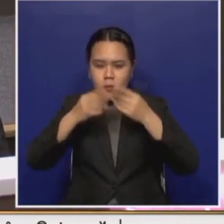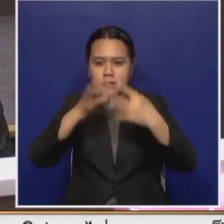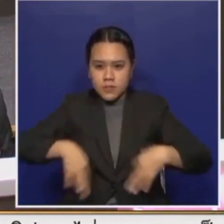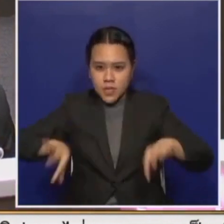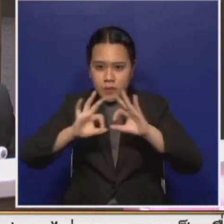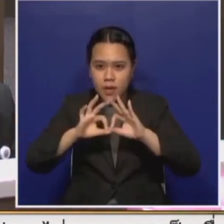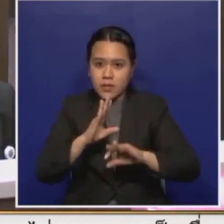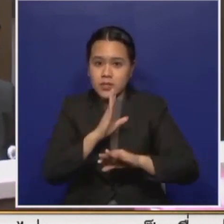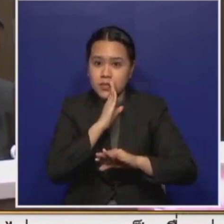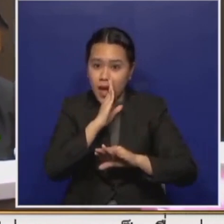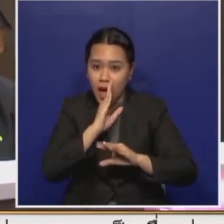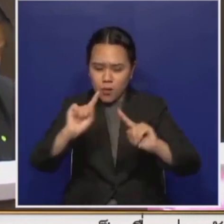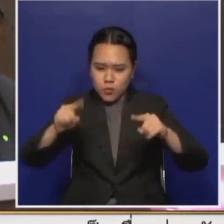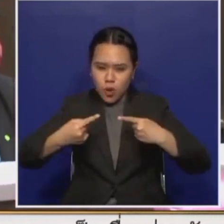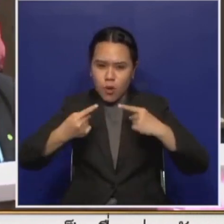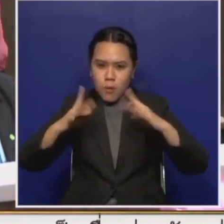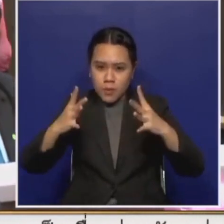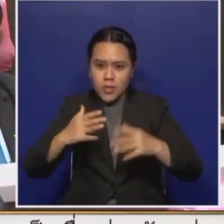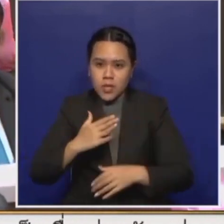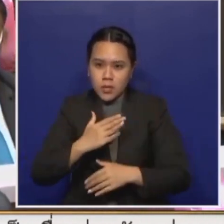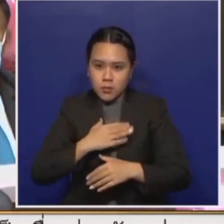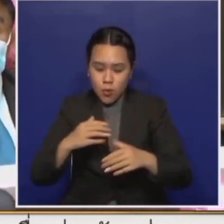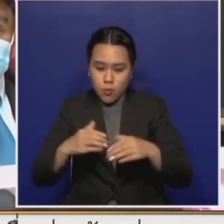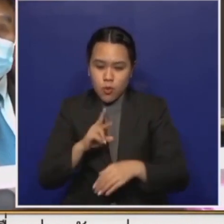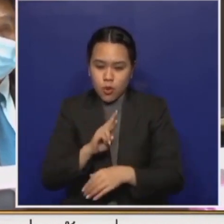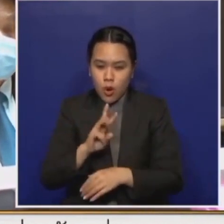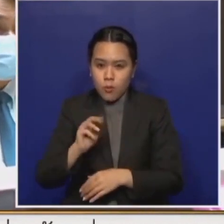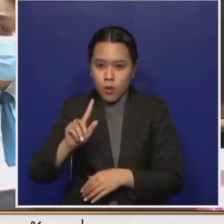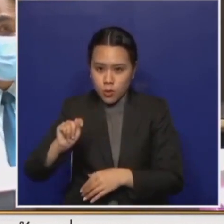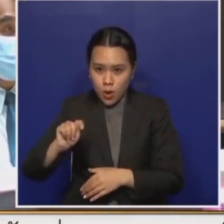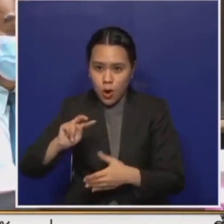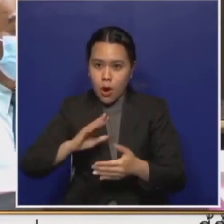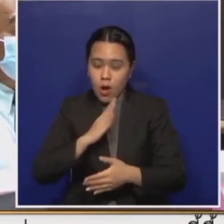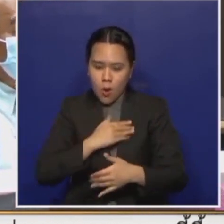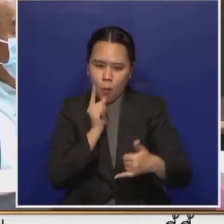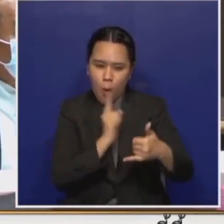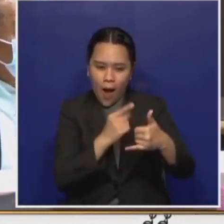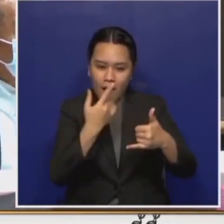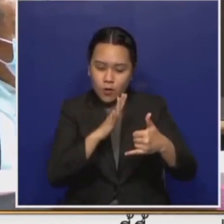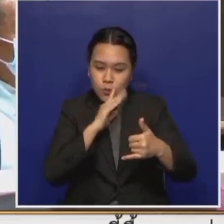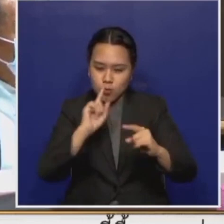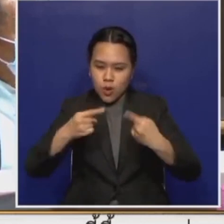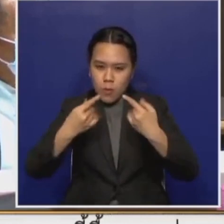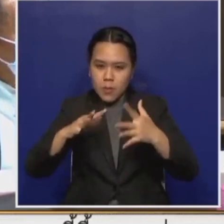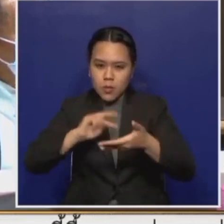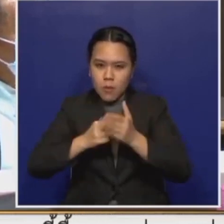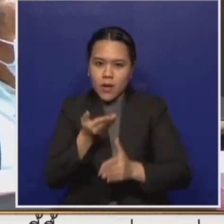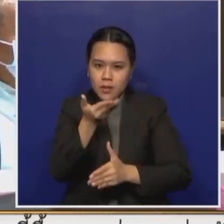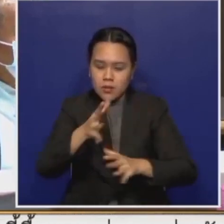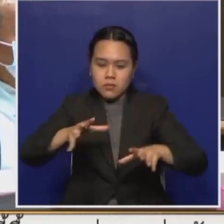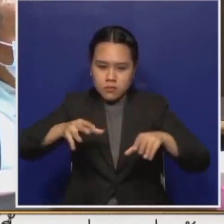ไม่ตอบพวกผมนะ ถ้าเป็ผู้เกลาหา ถือวท่านยอมรับเป็นไปตามที่เกลาหาเลย